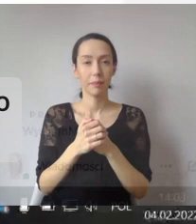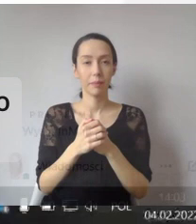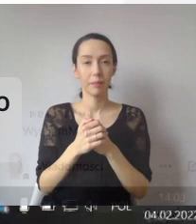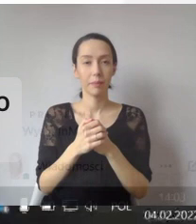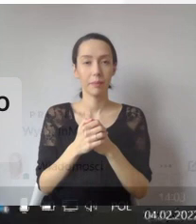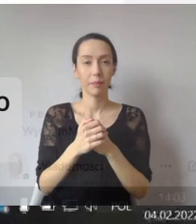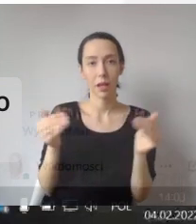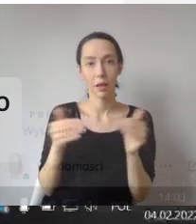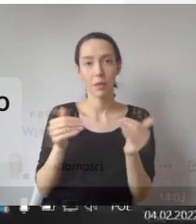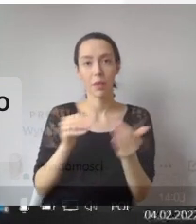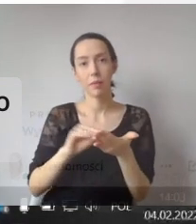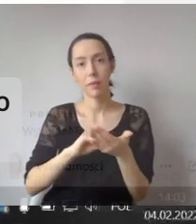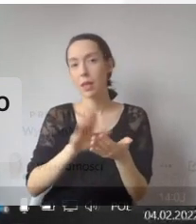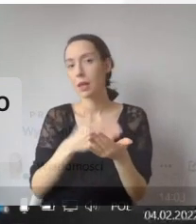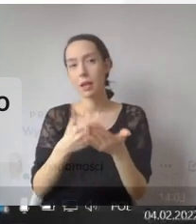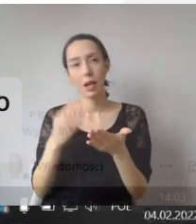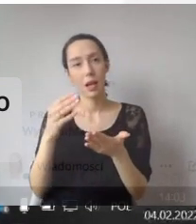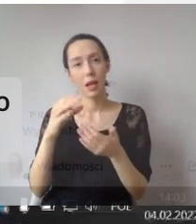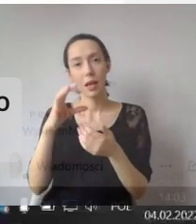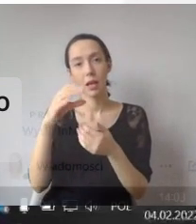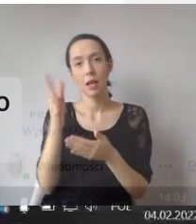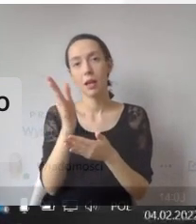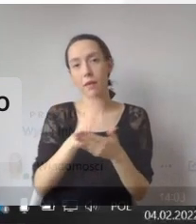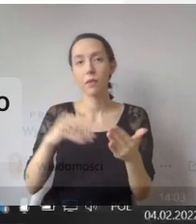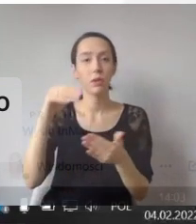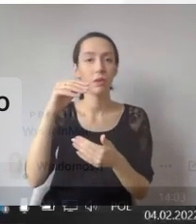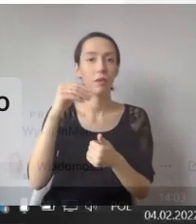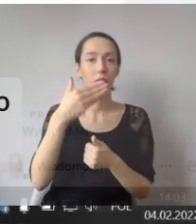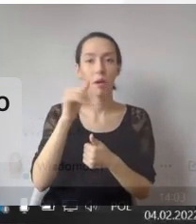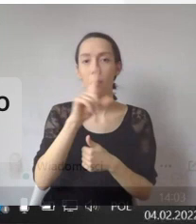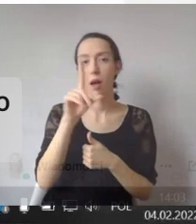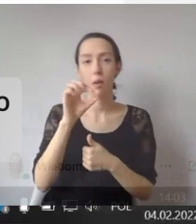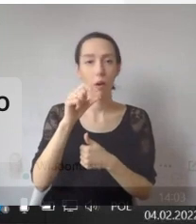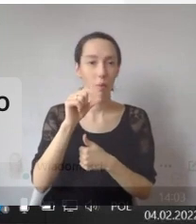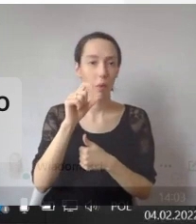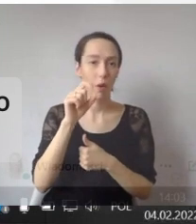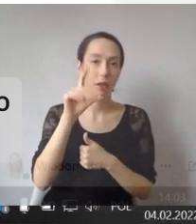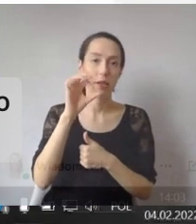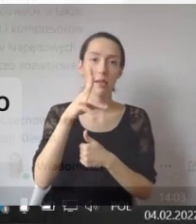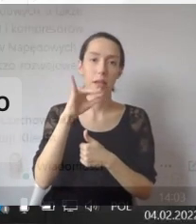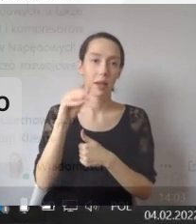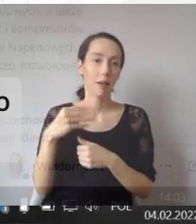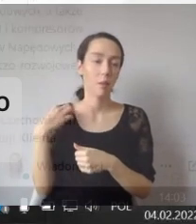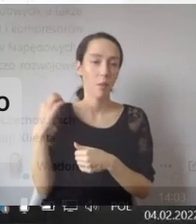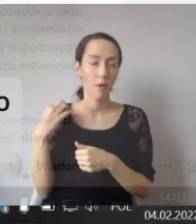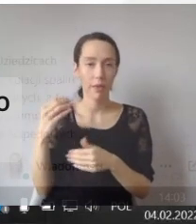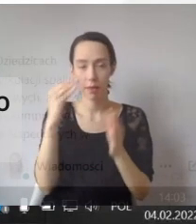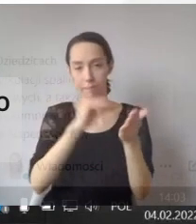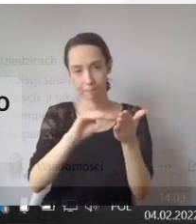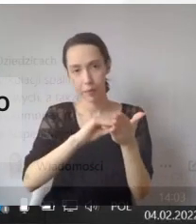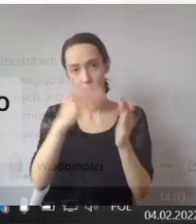przykład śląskie, tak, nie wiem, województwo, nie wiem, mazowieckie, śląskie, czy jakie tam Was